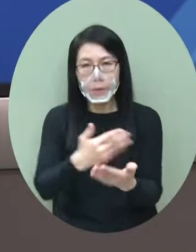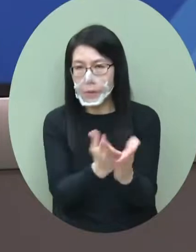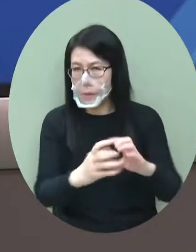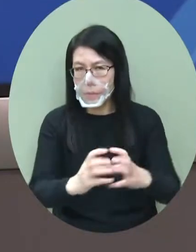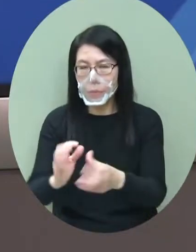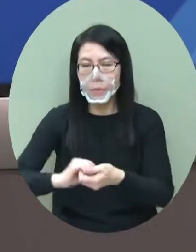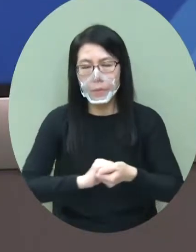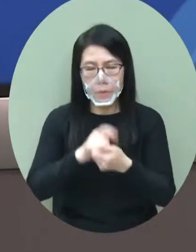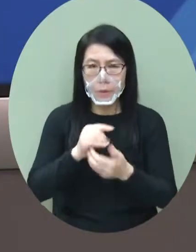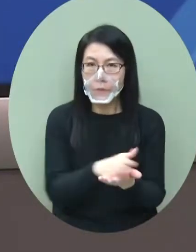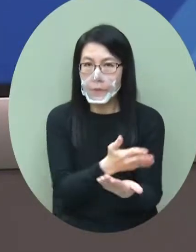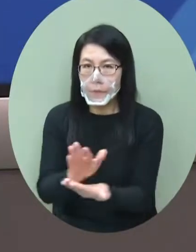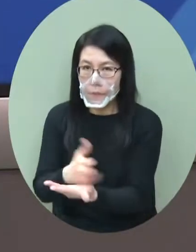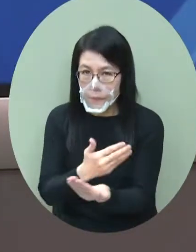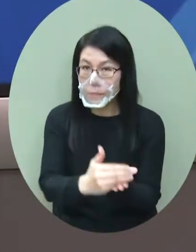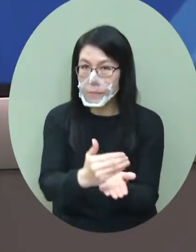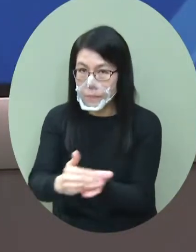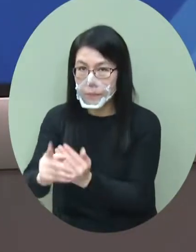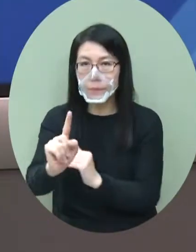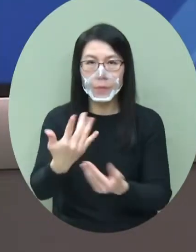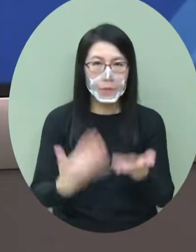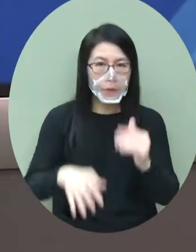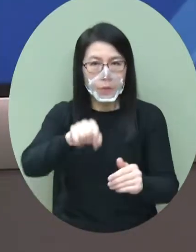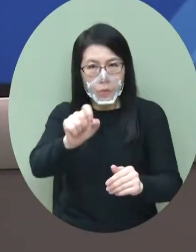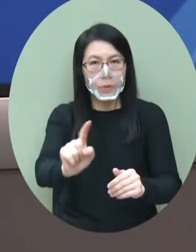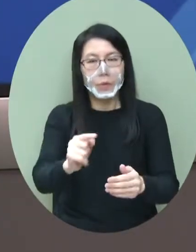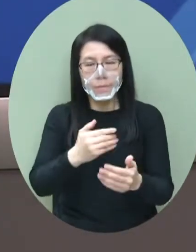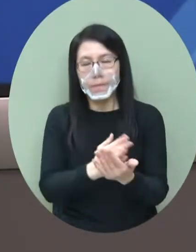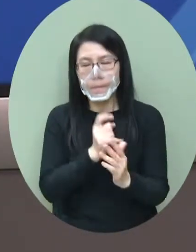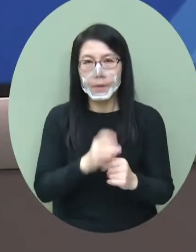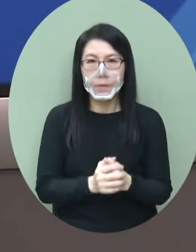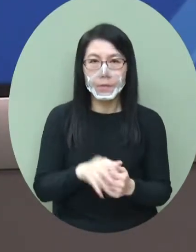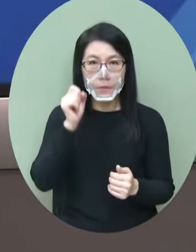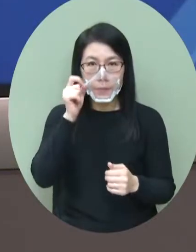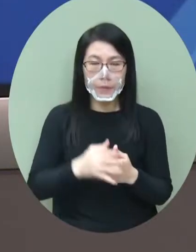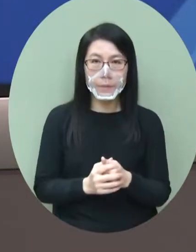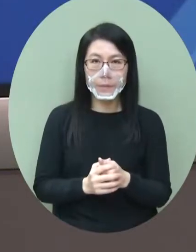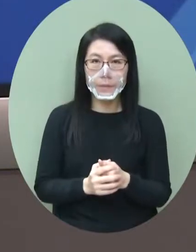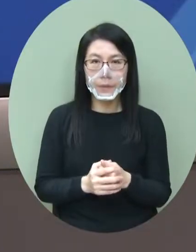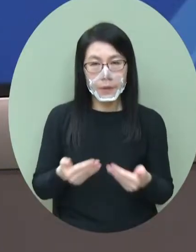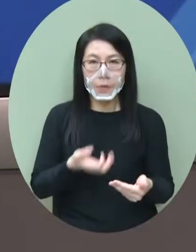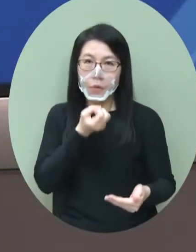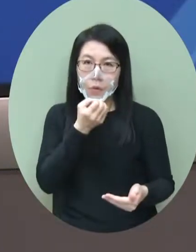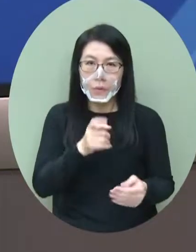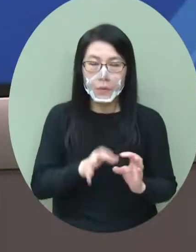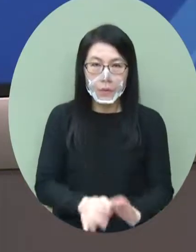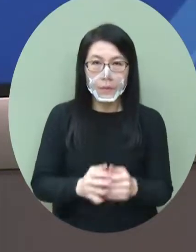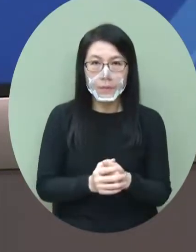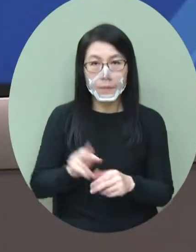在供应线方面，当然我们会其他部门处理分发和使用等方